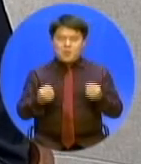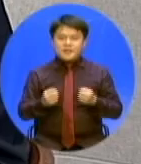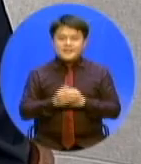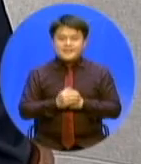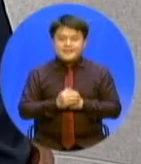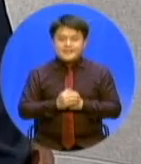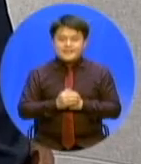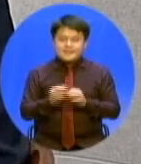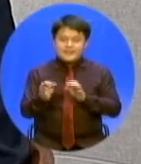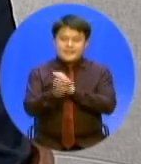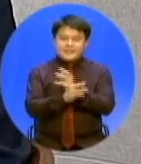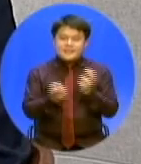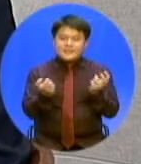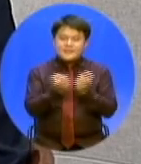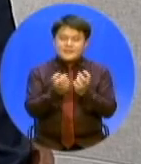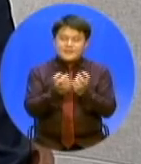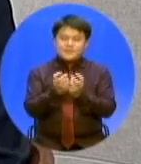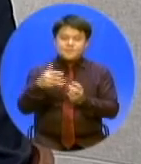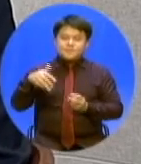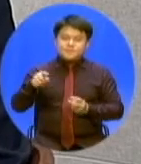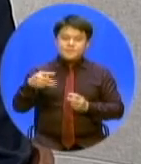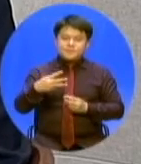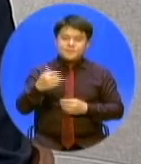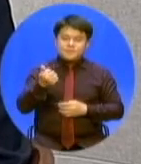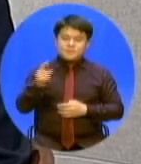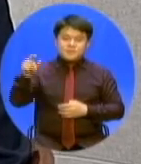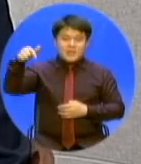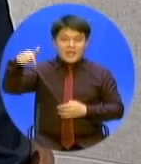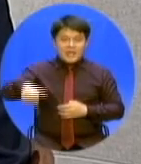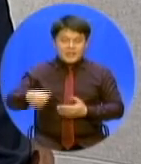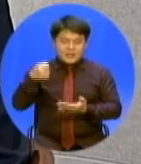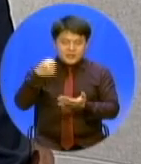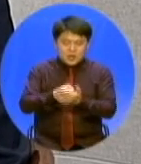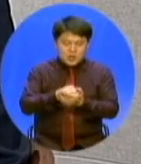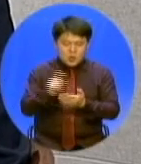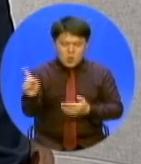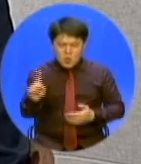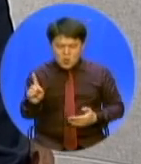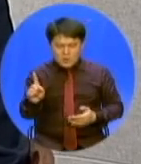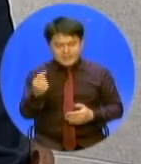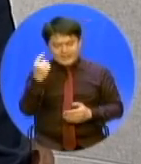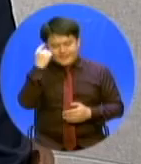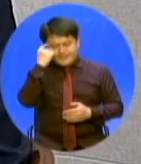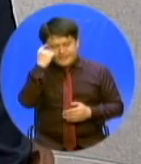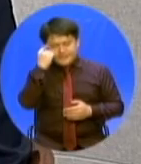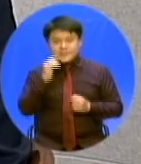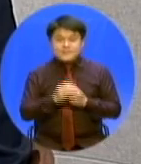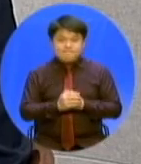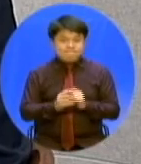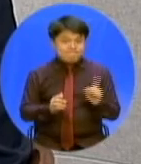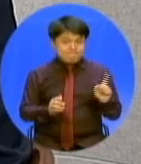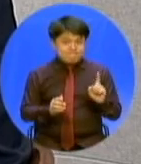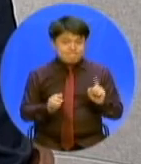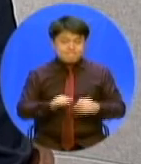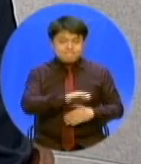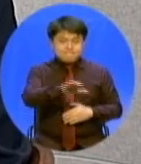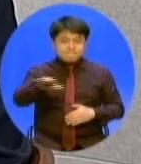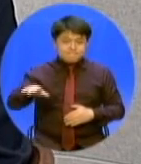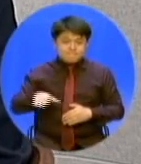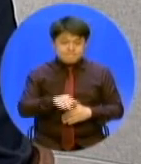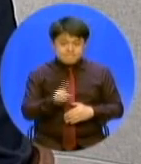경영 방침을, 경영 철학을 어떻게 할 것인가. 네. 아, 그래서 우선은 제가